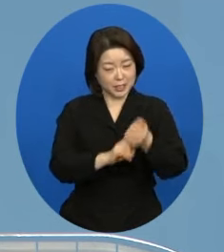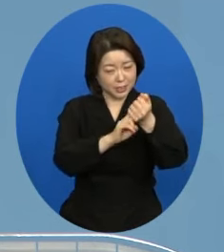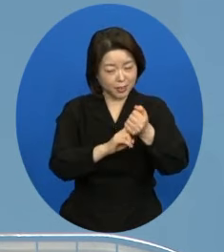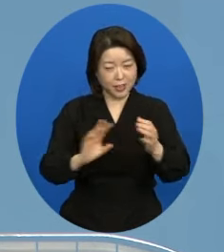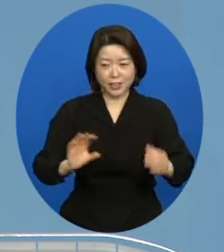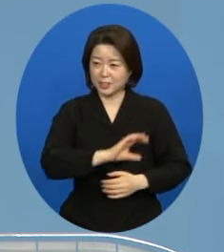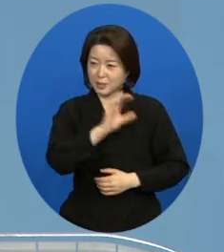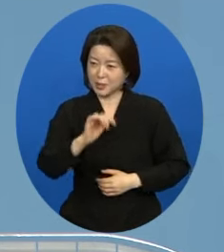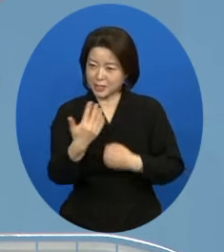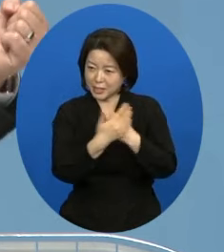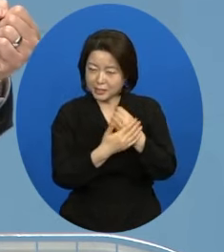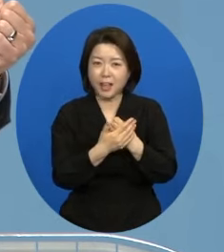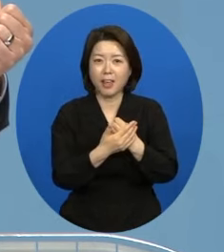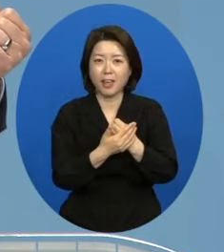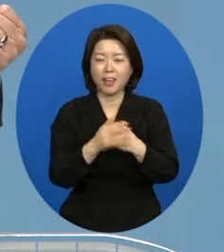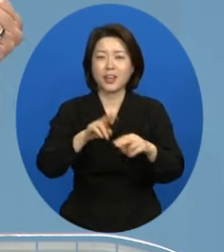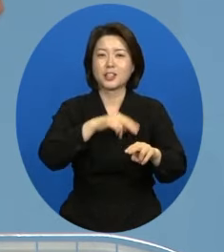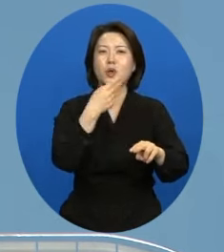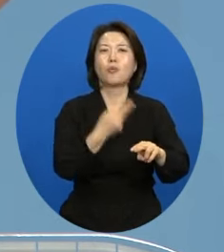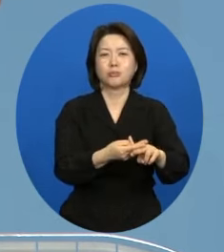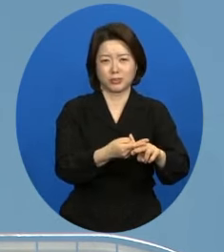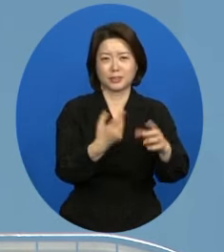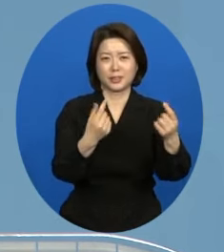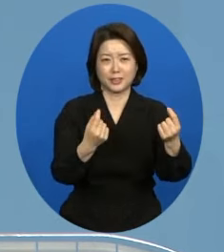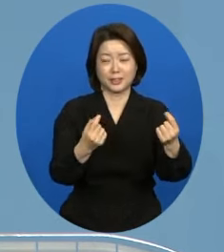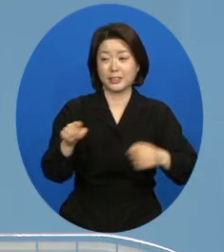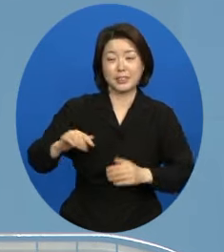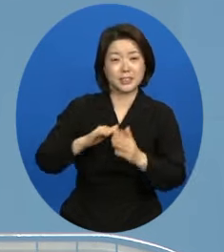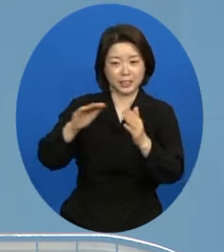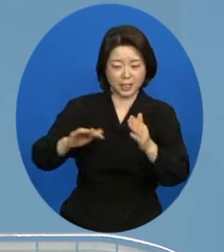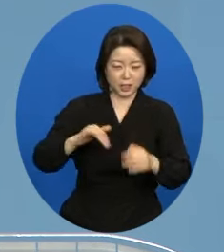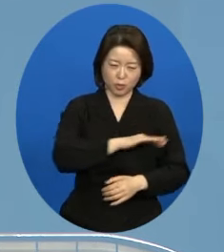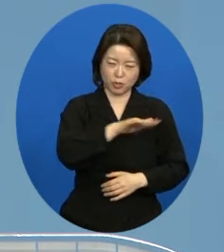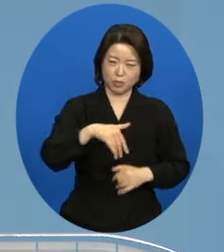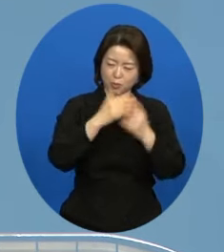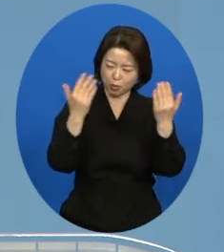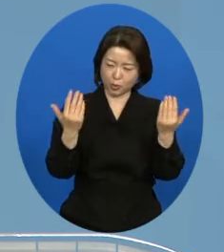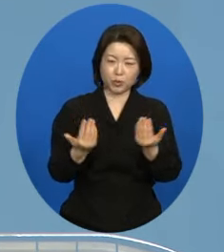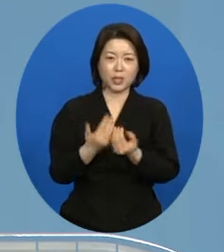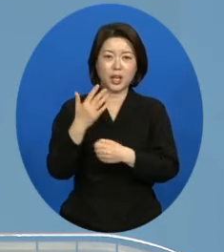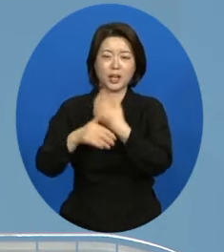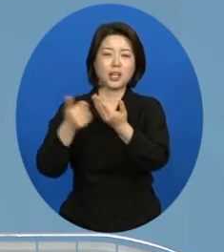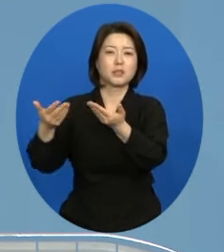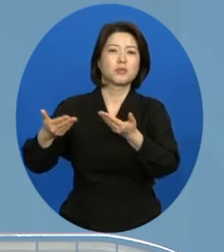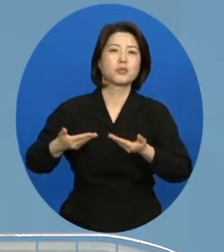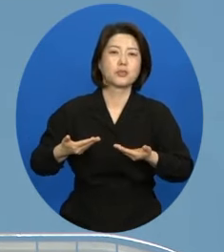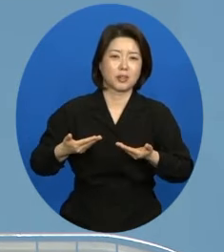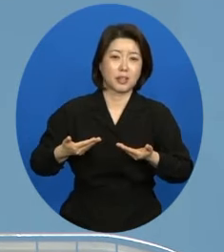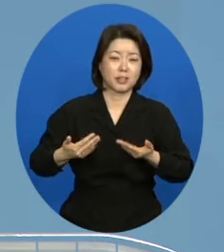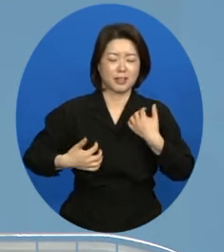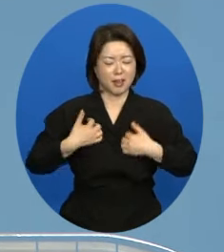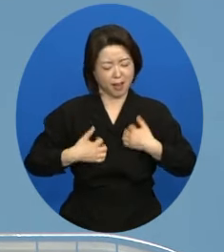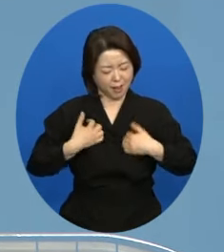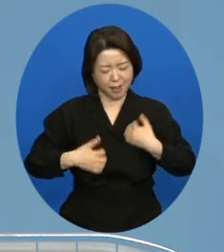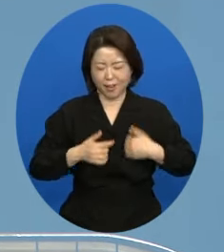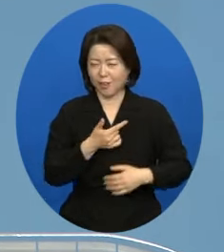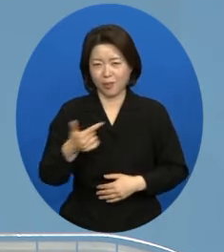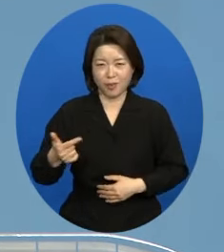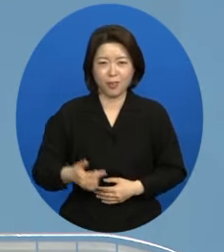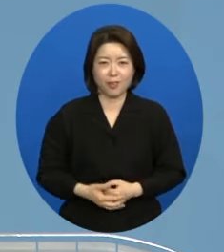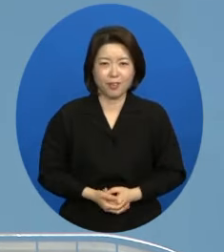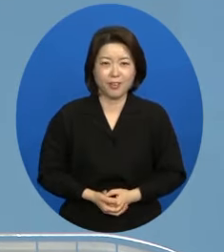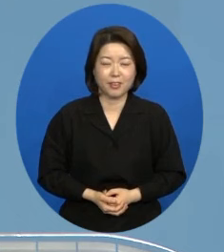은혜 크리스마스의 선물이이 가정에게 우리에게 모두에게 하나님 보내주셨구나 그렇게 기뻐했습니다